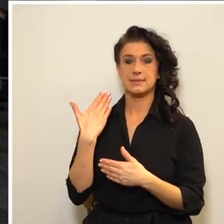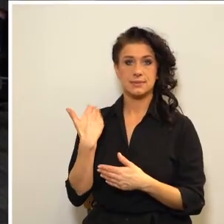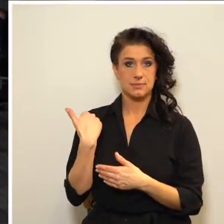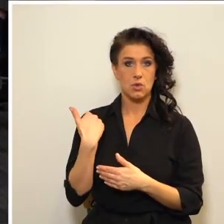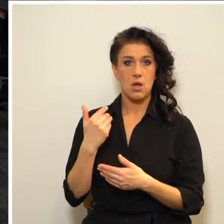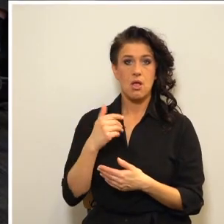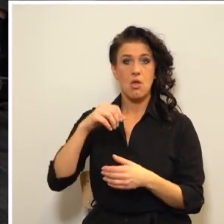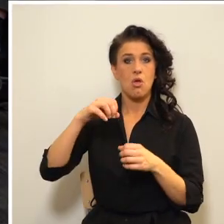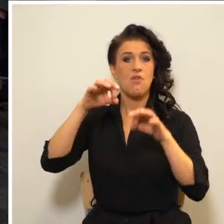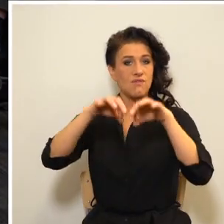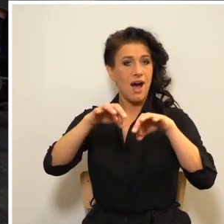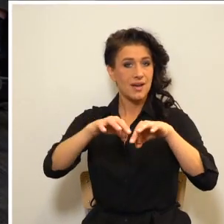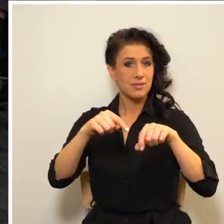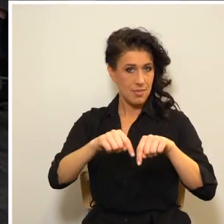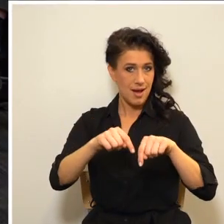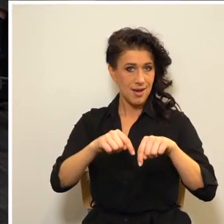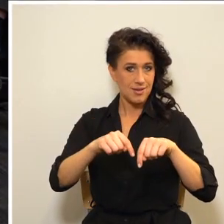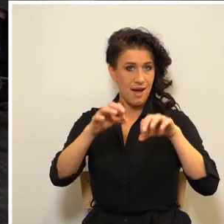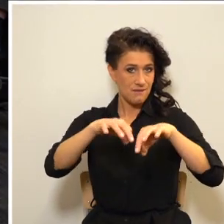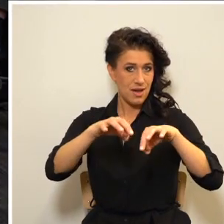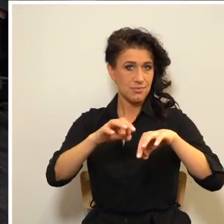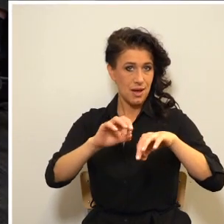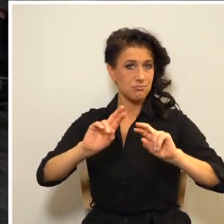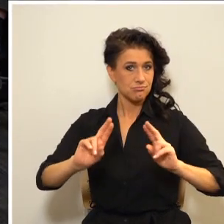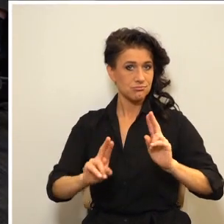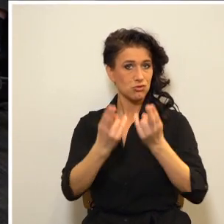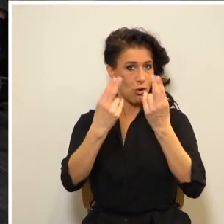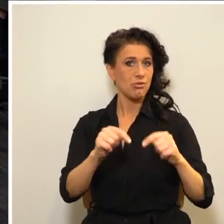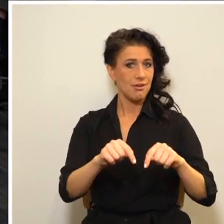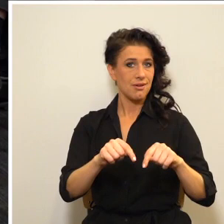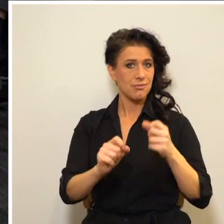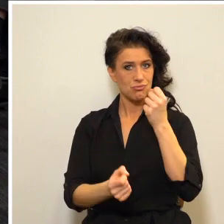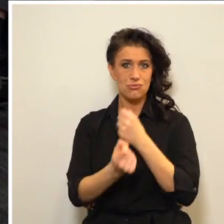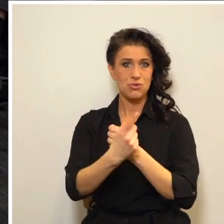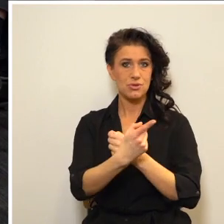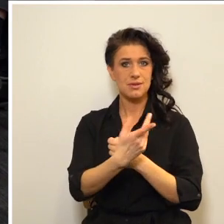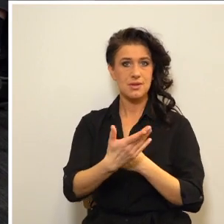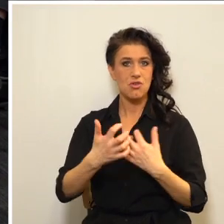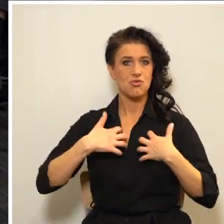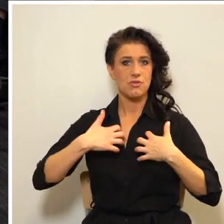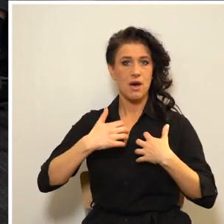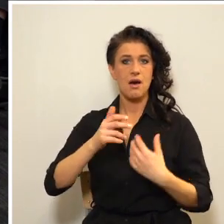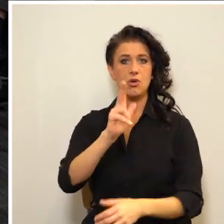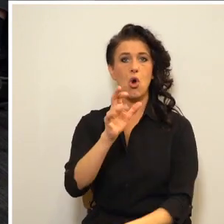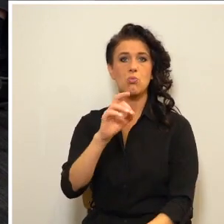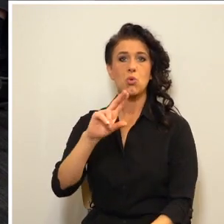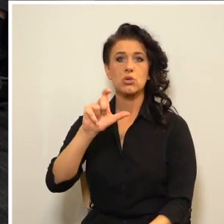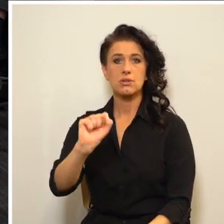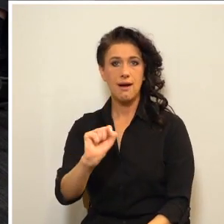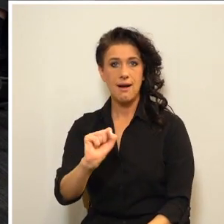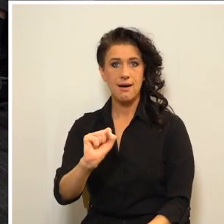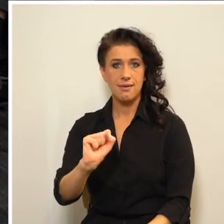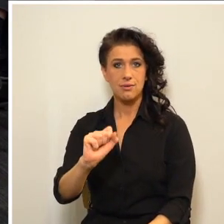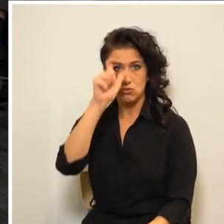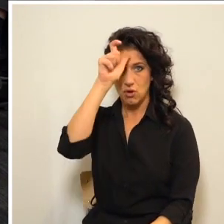dłuższy złożonych żyjących komórek i to z reguły komórek odbiorcy finalnego przeszczepu co z kolei m.in